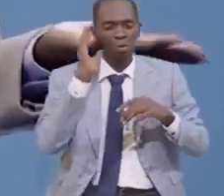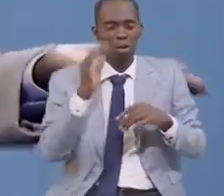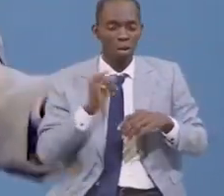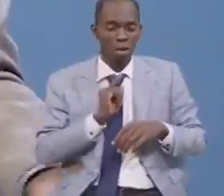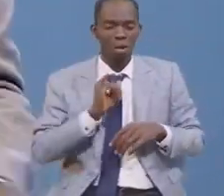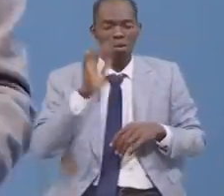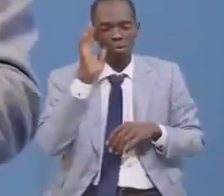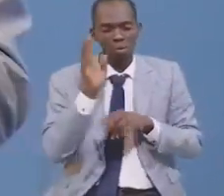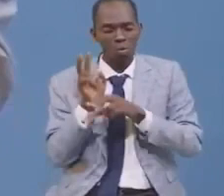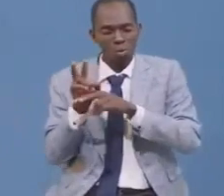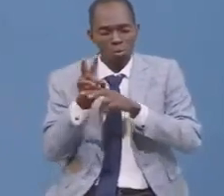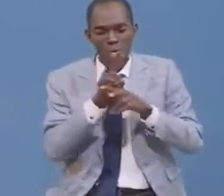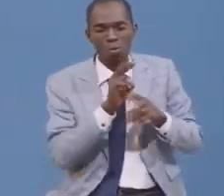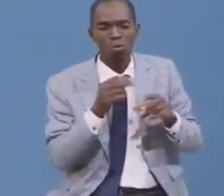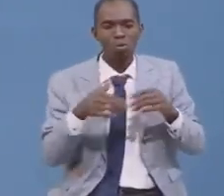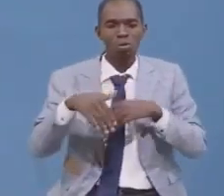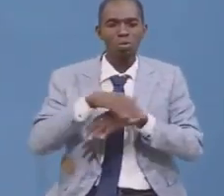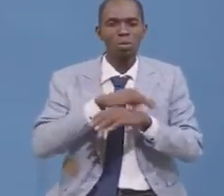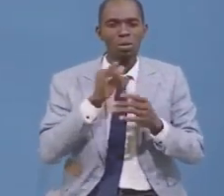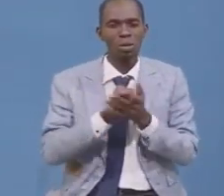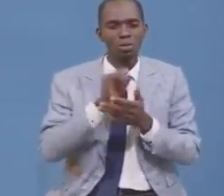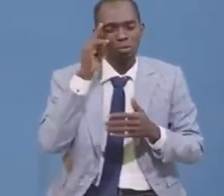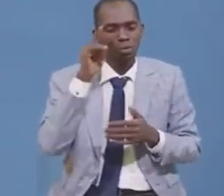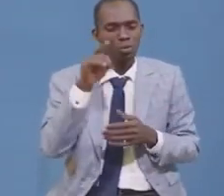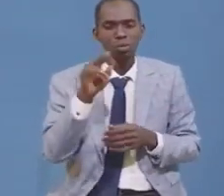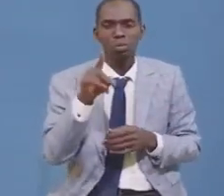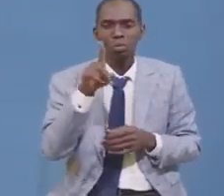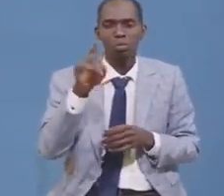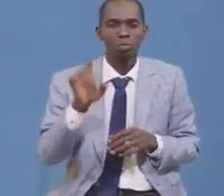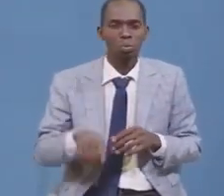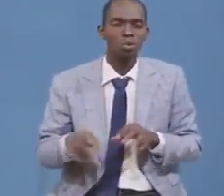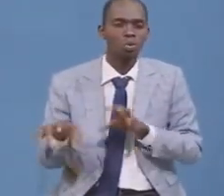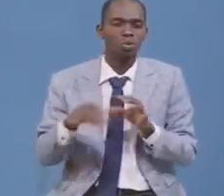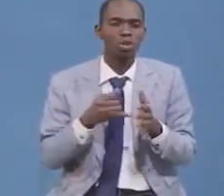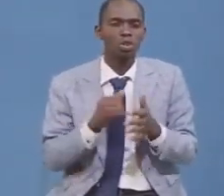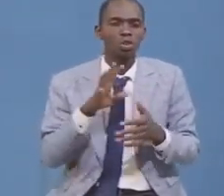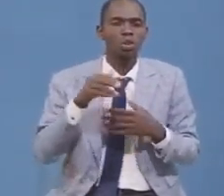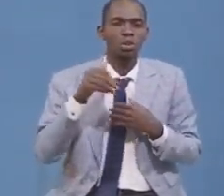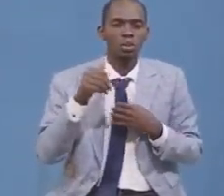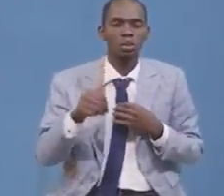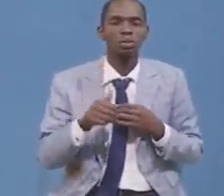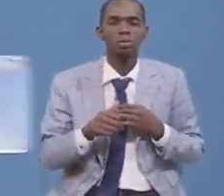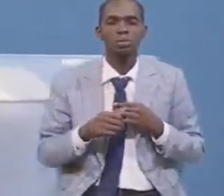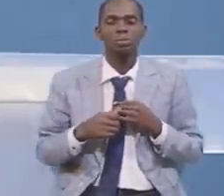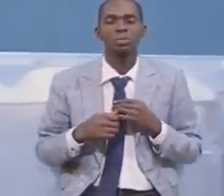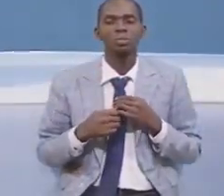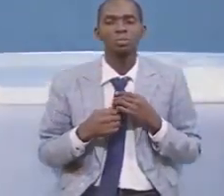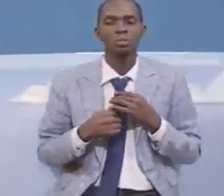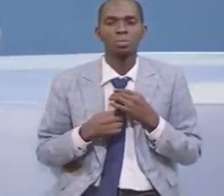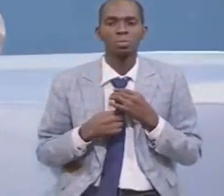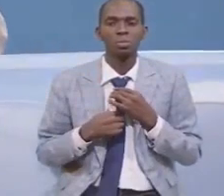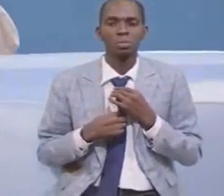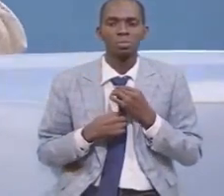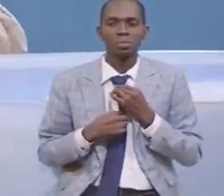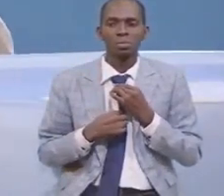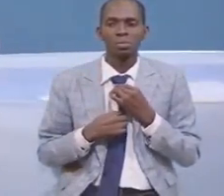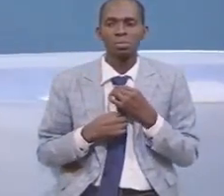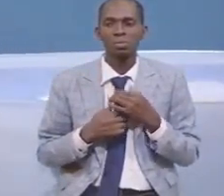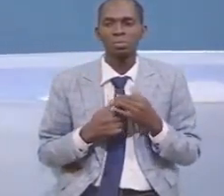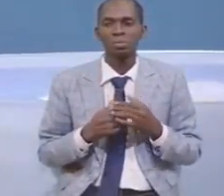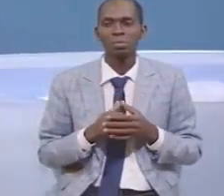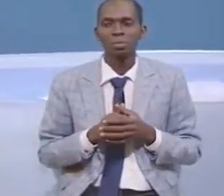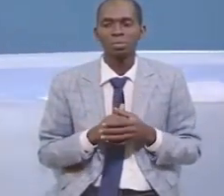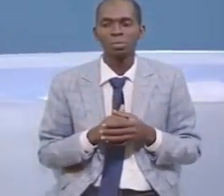to do that yourself. ఎవరు కూడా ఇది త్రాగినా అది పొగ త్రాగినా ఆరోగ్యాలు పాడవుతాయి అని గమనించి మనల్ని భద్రపరచలేరు.